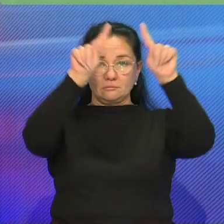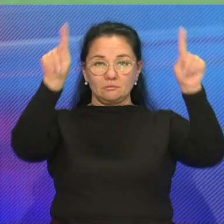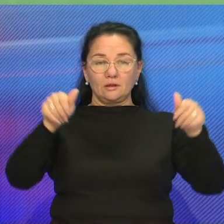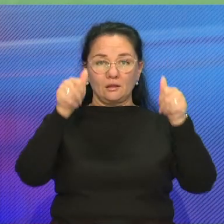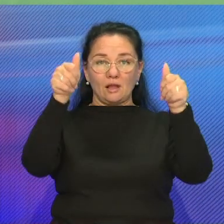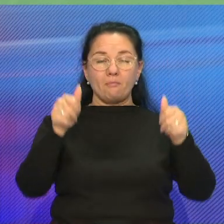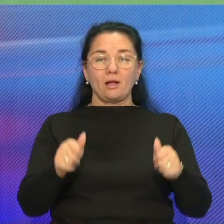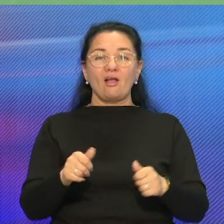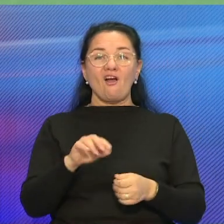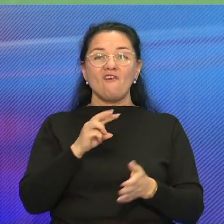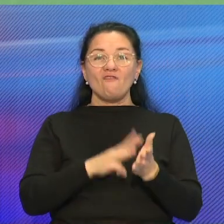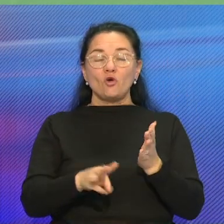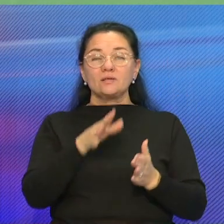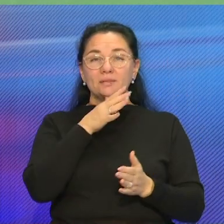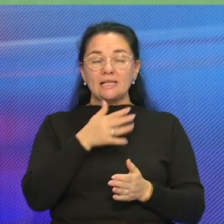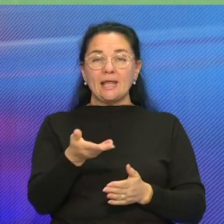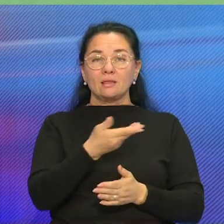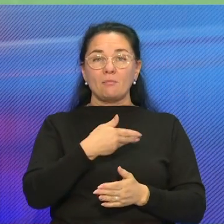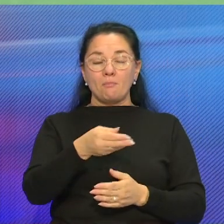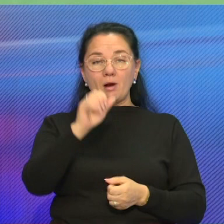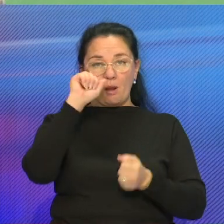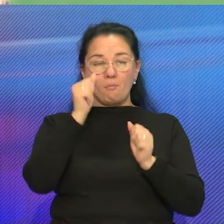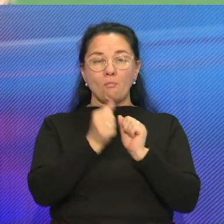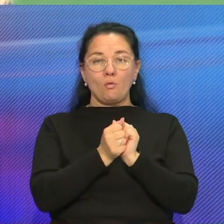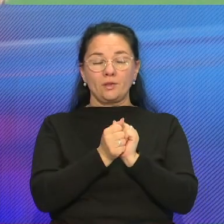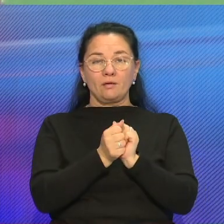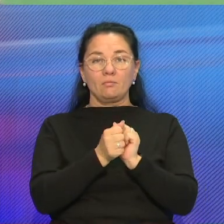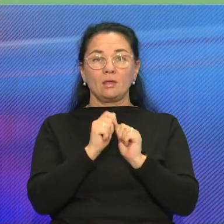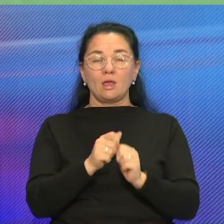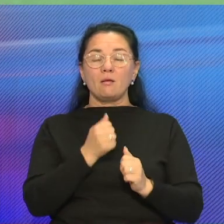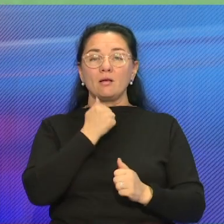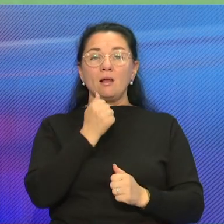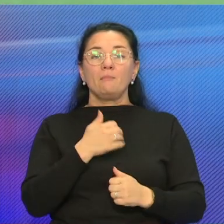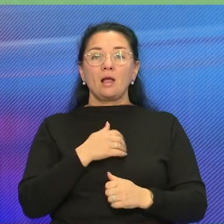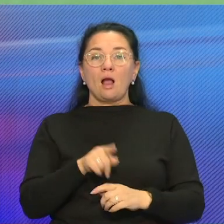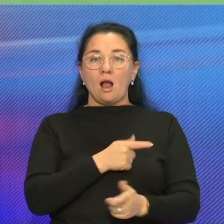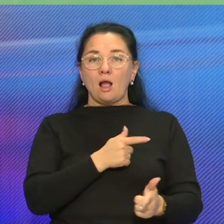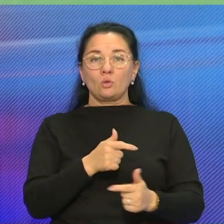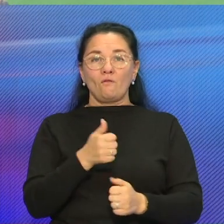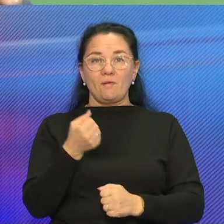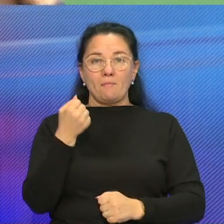мы помним. И в честь наших бабушек и дедушек мы готовы побеждать.